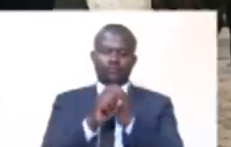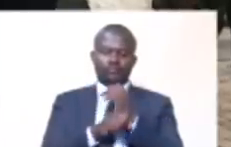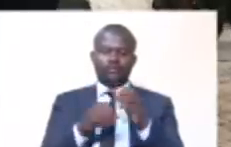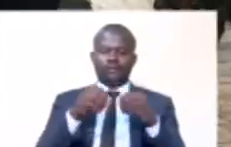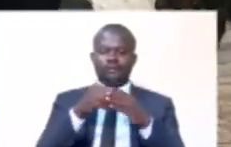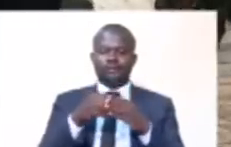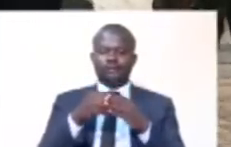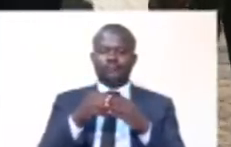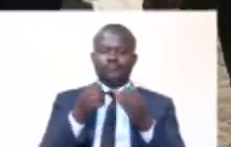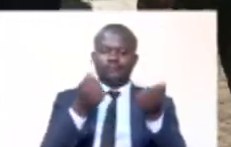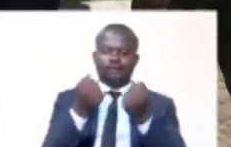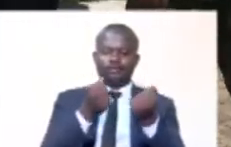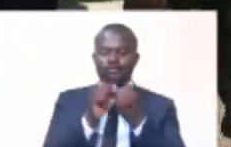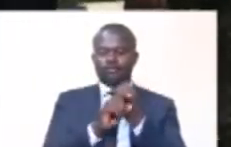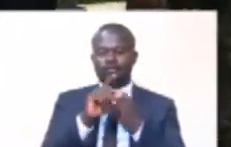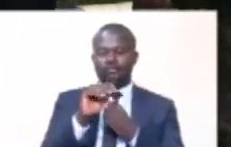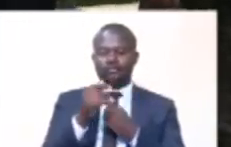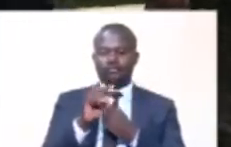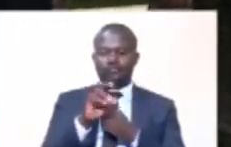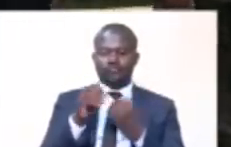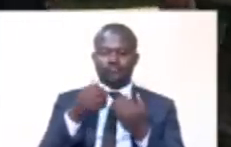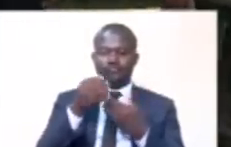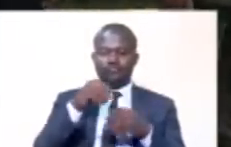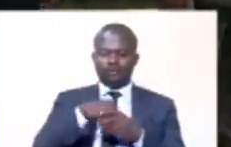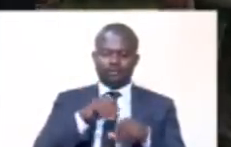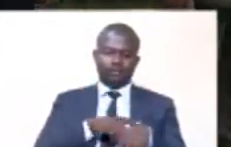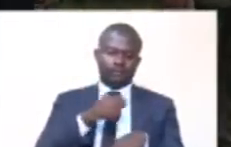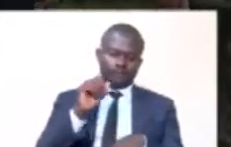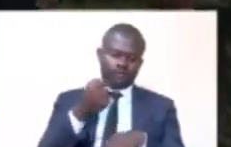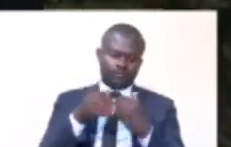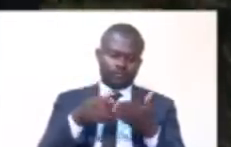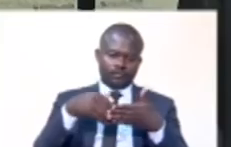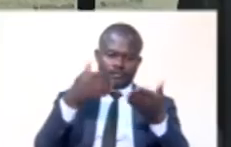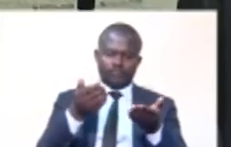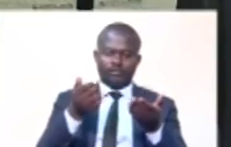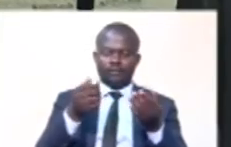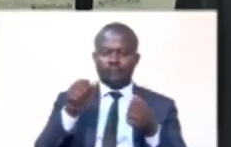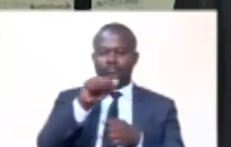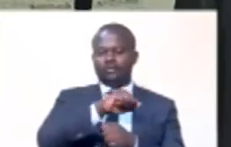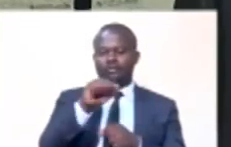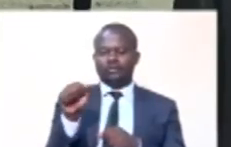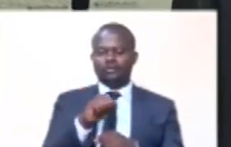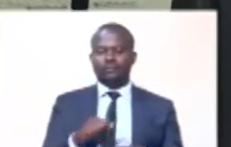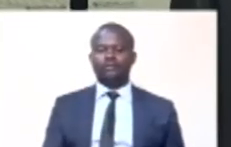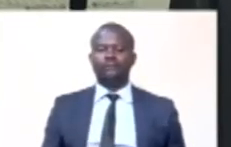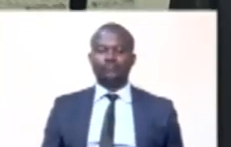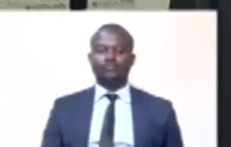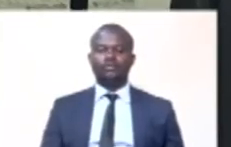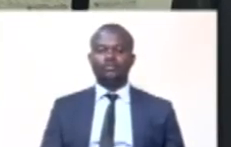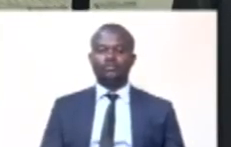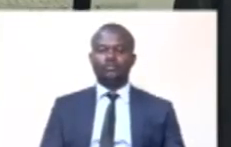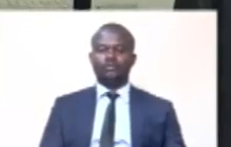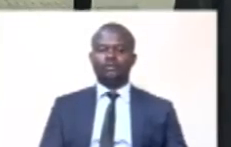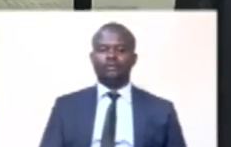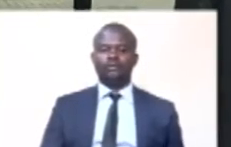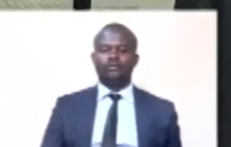bwashyikirijwe imodoka, naho akarere ka Kicukiro niko kaje ku mwanya wa mbere gahabwa igikombe. Ariko harimo umwihariko wo gushyira